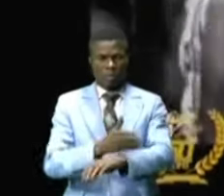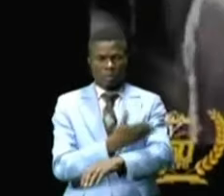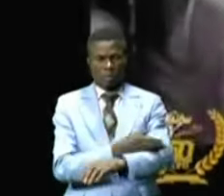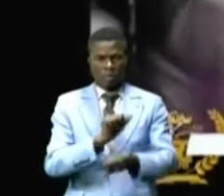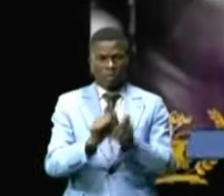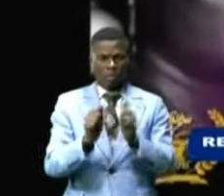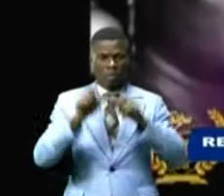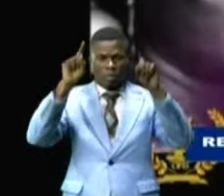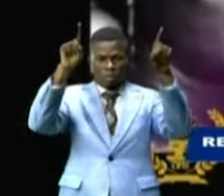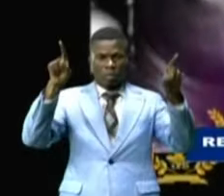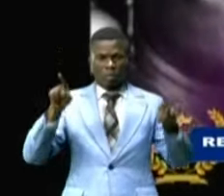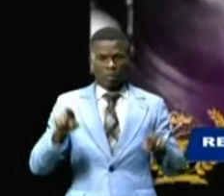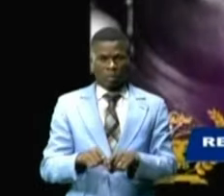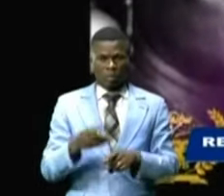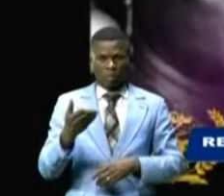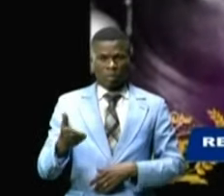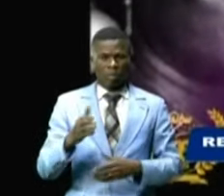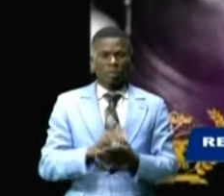l'audiovisuel.